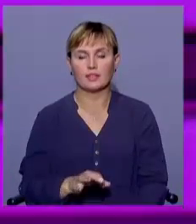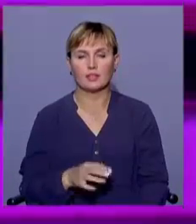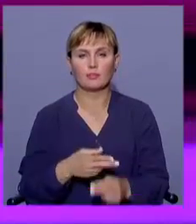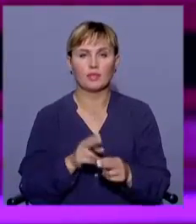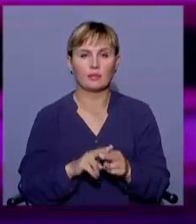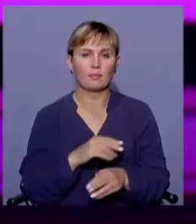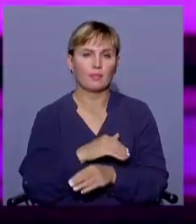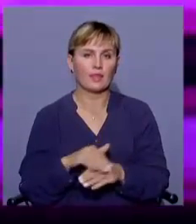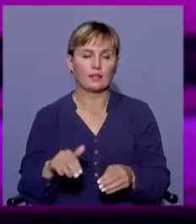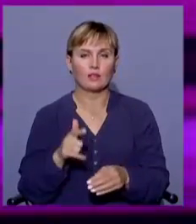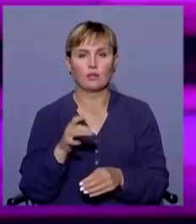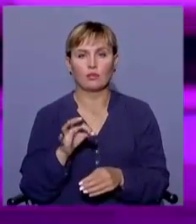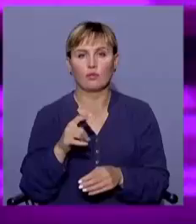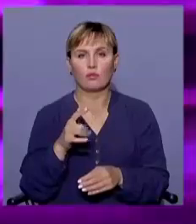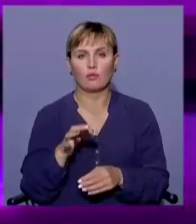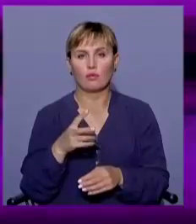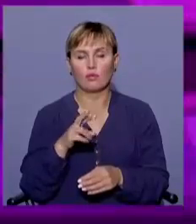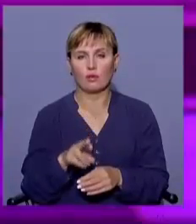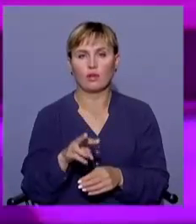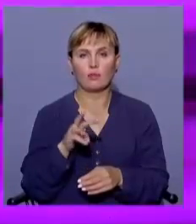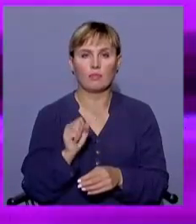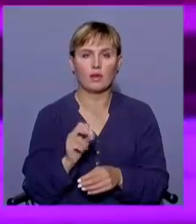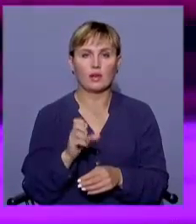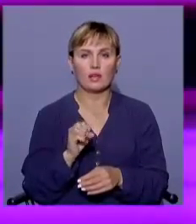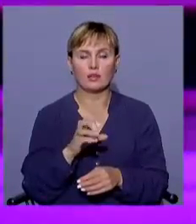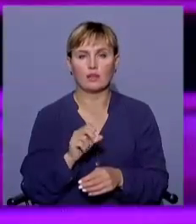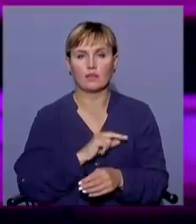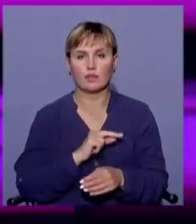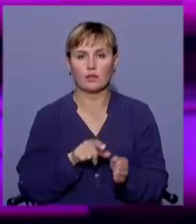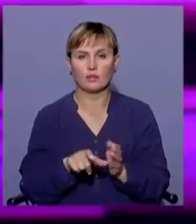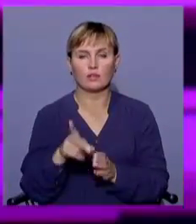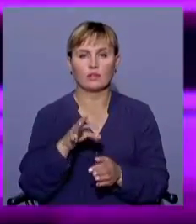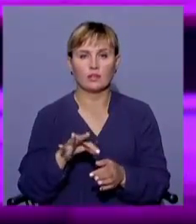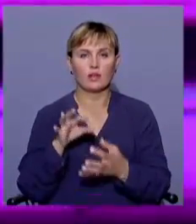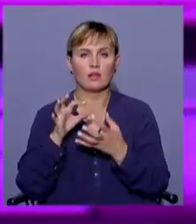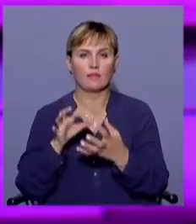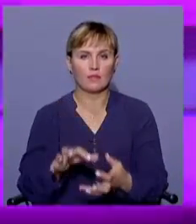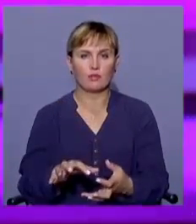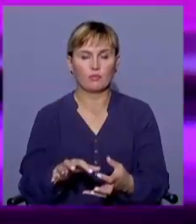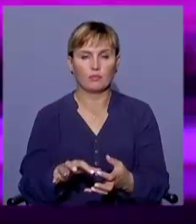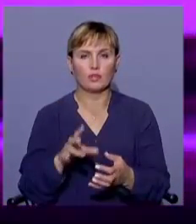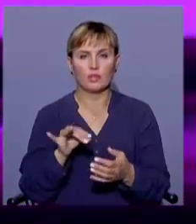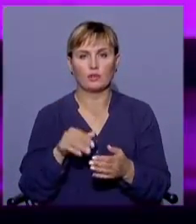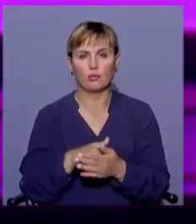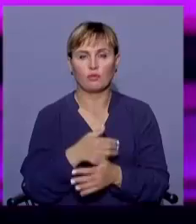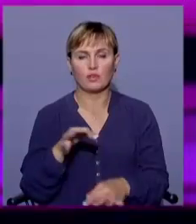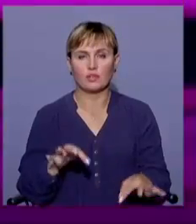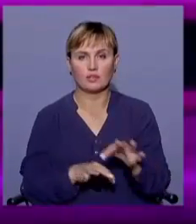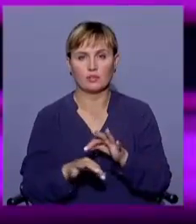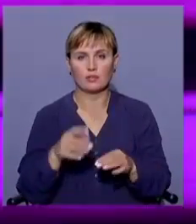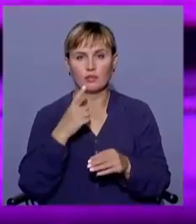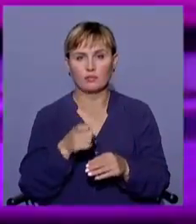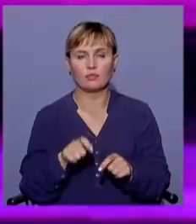этом на улицах Гоголя, Макатаева и Кабанбай-Батыра заработает полоса для общественного транспорта. Новая схема движения,